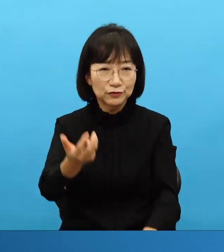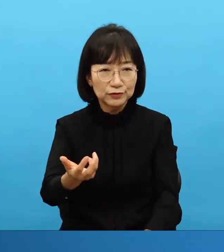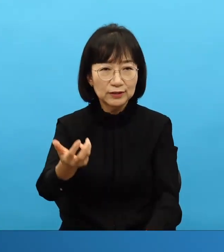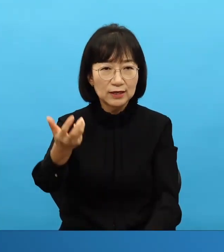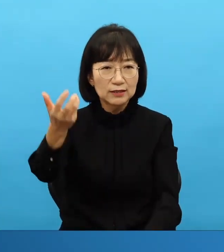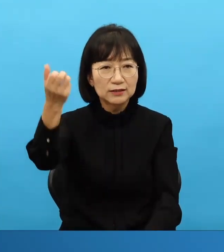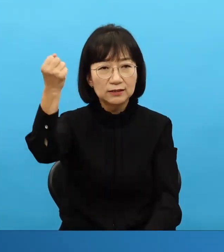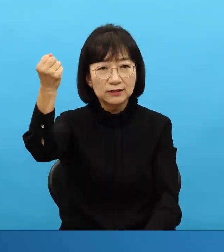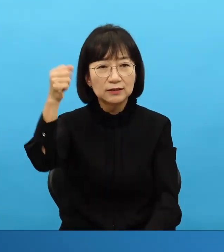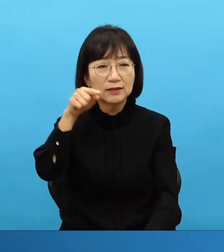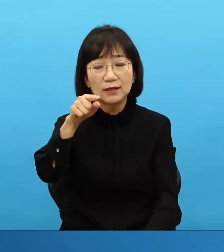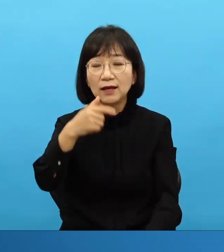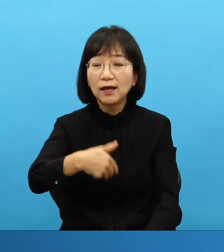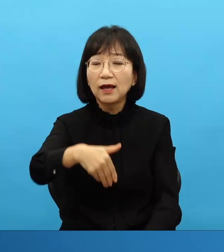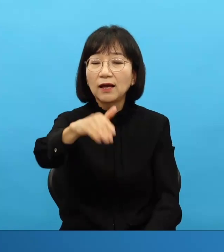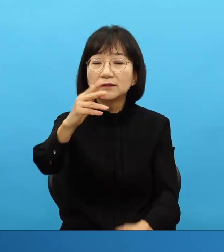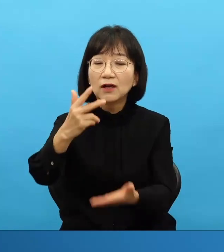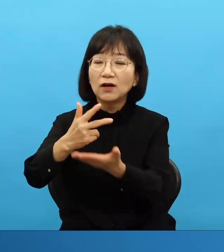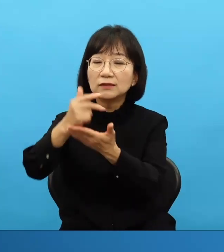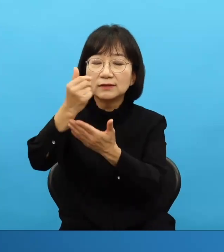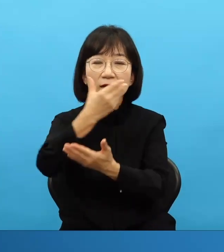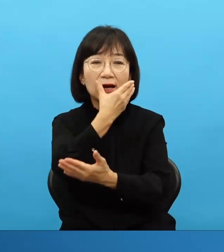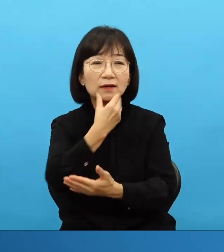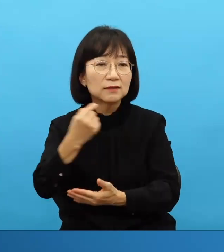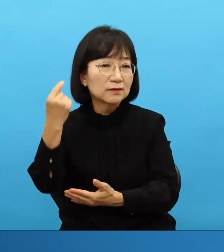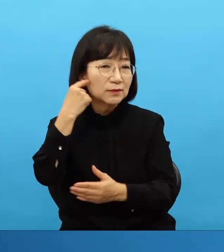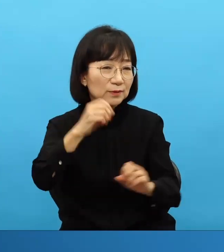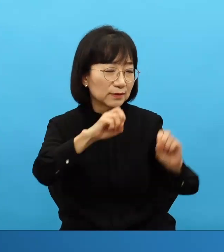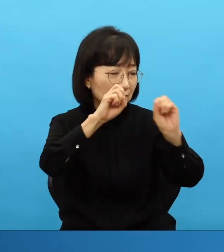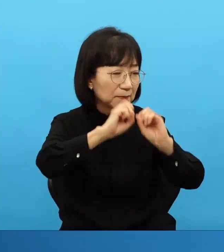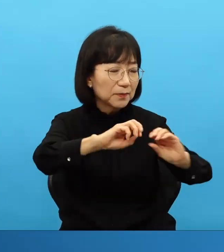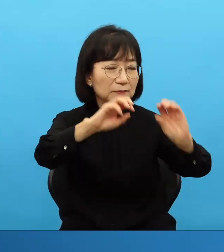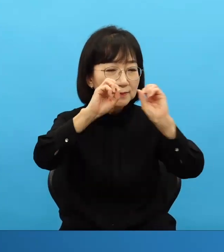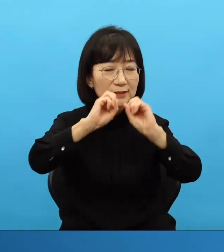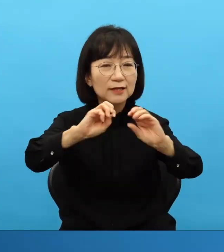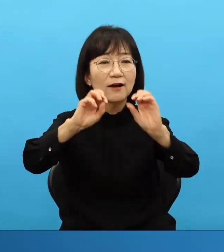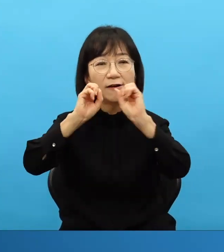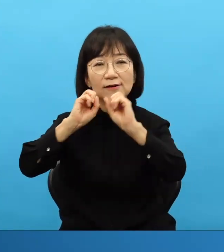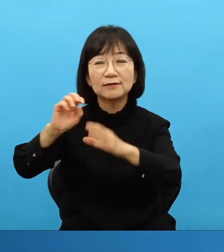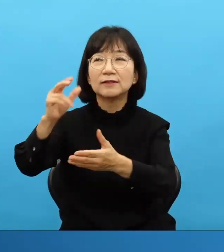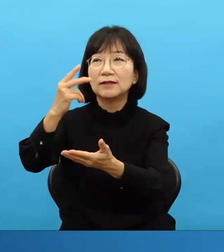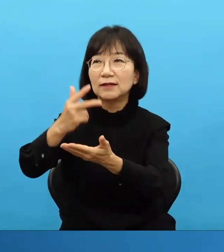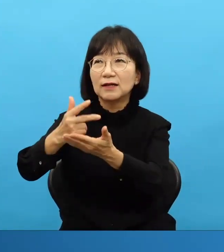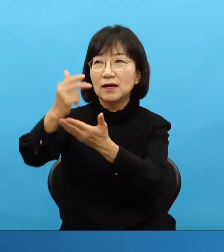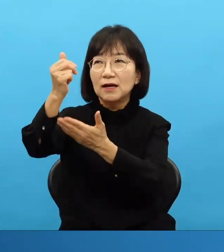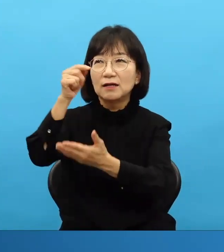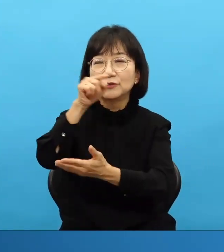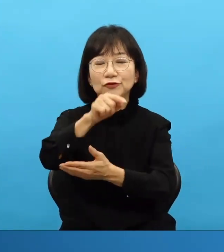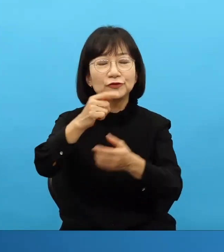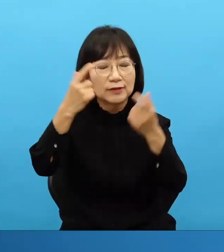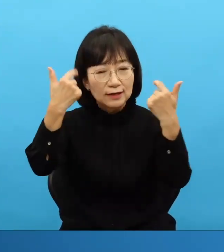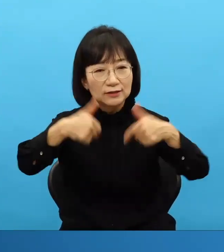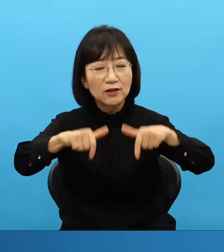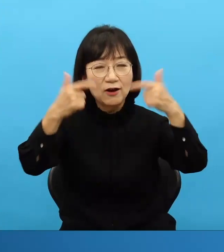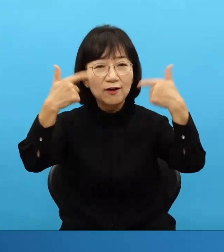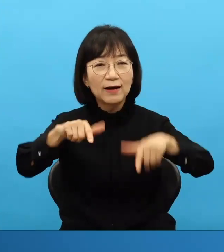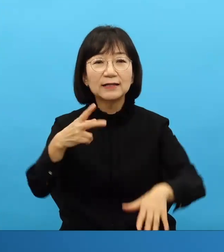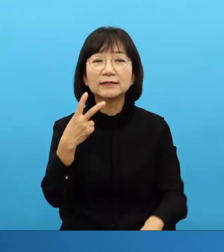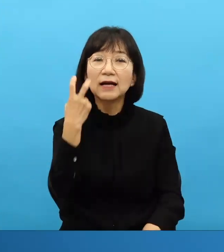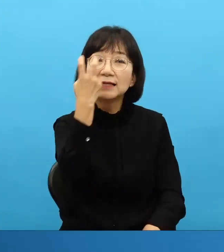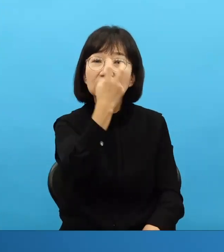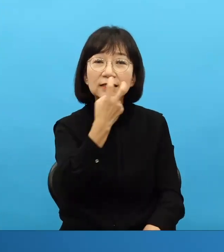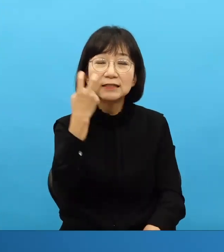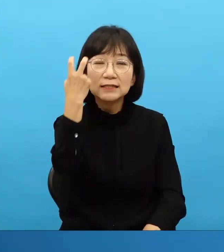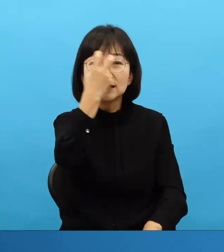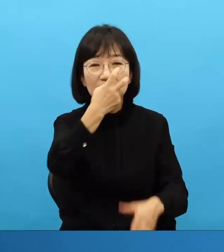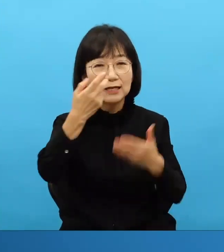권세 주께 있으니 너 가서 주의 복음 전하라 주가 너